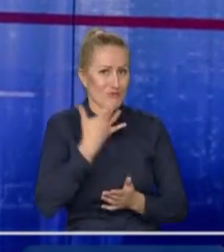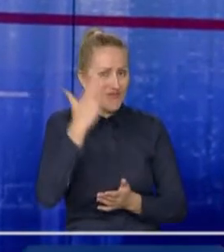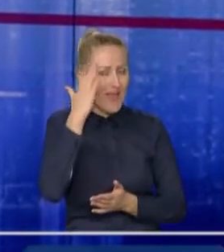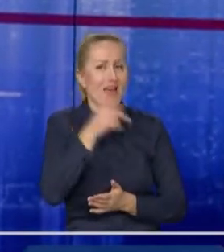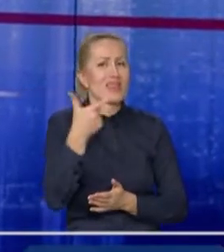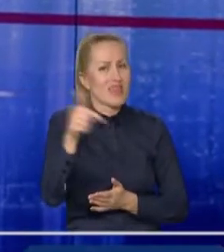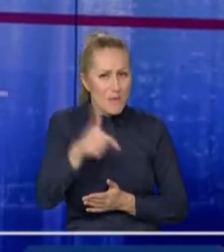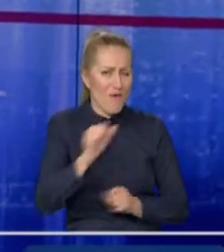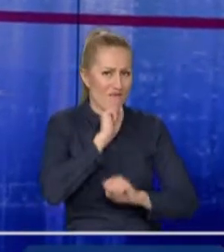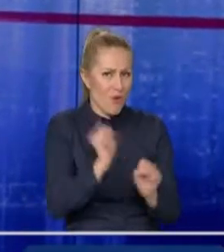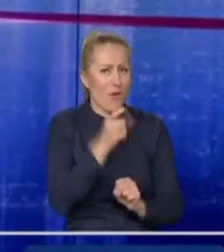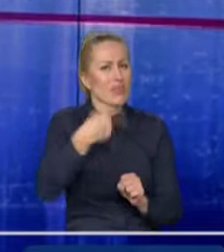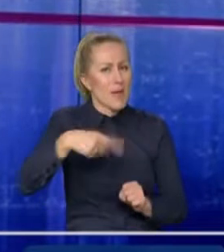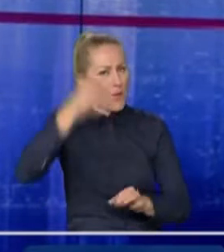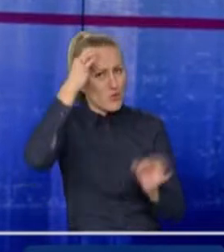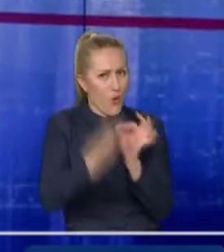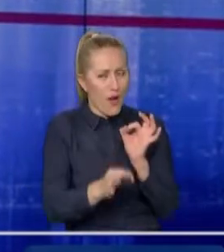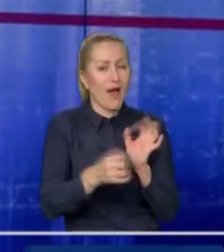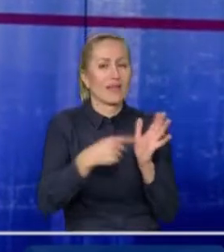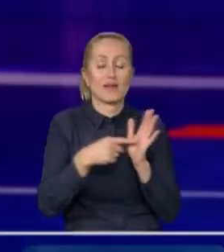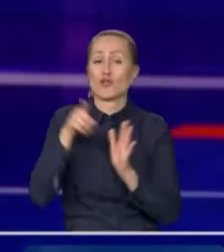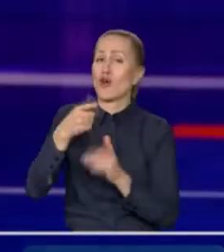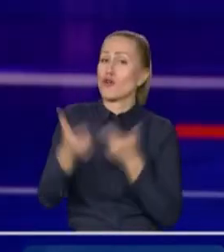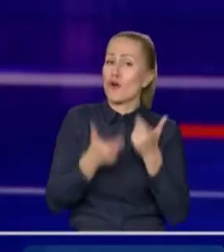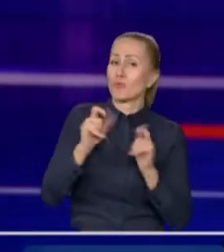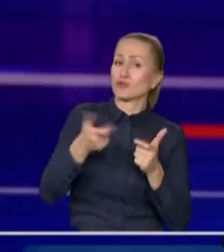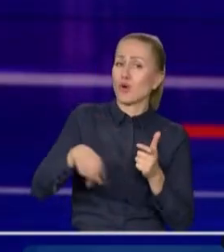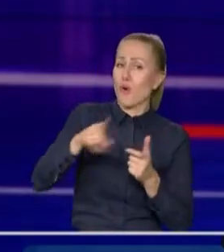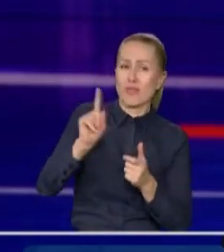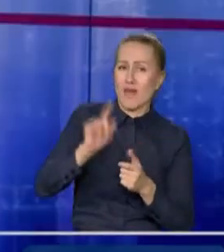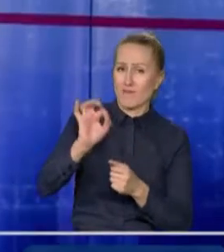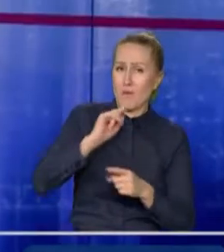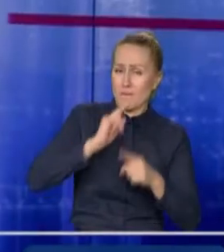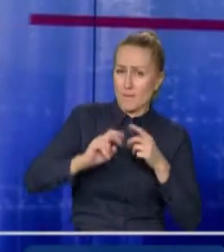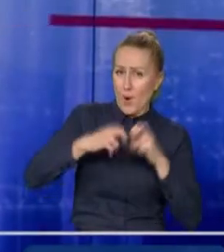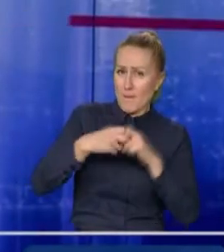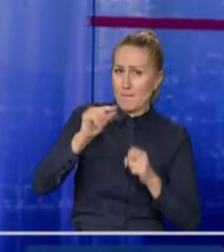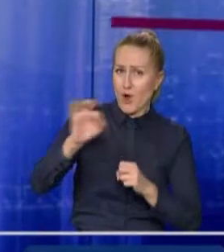nie powinny paść, one nie były precyzyjne, tak, one... Czy to nie jest problem Platformy oczywiście, że nie. One